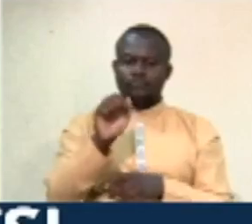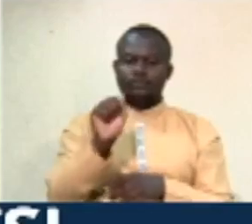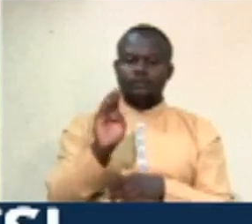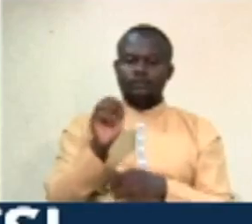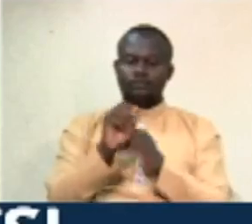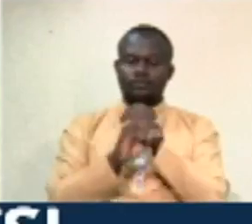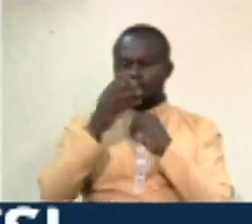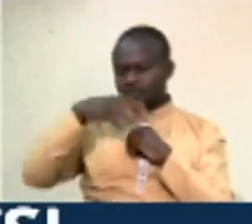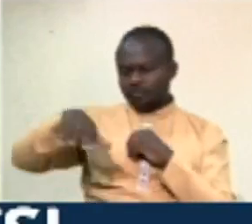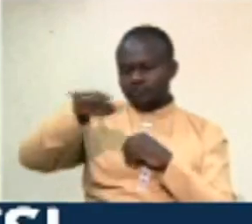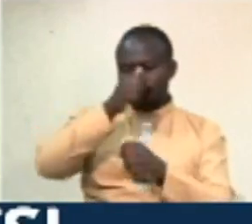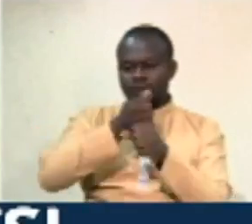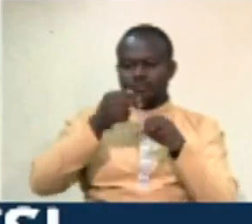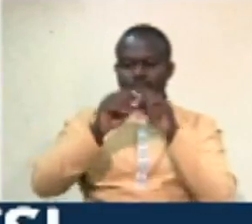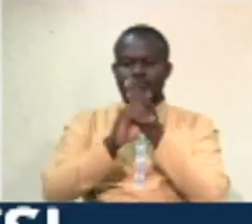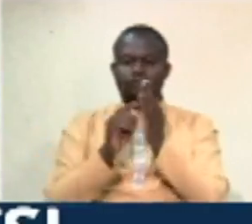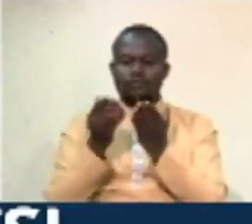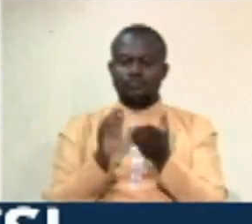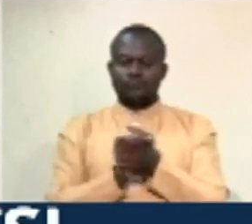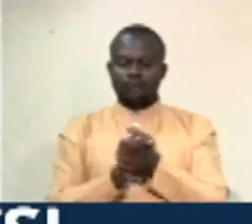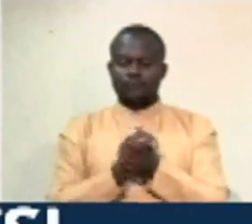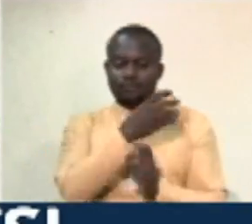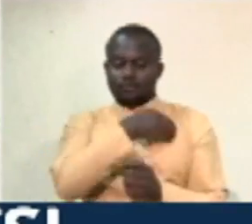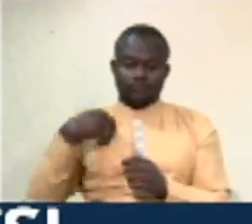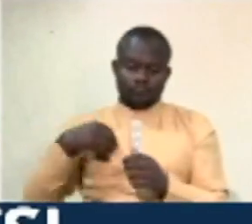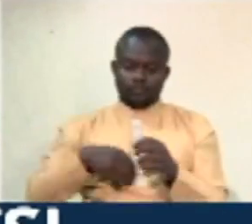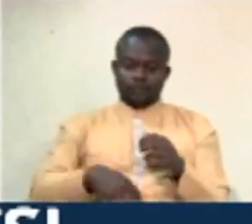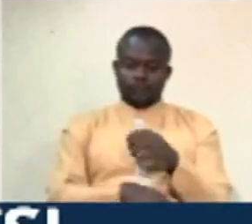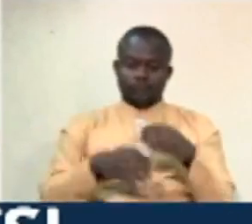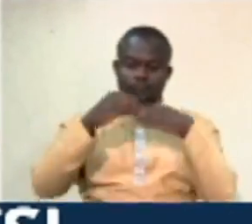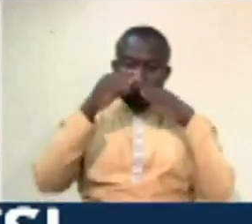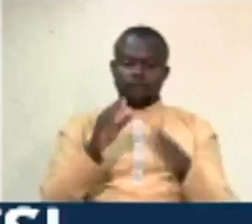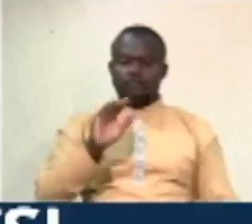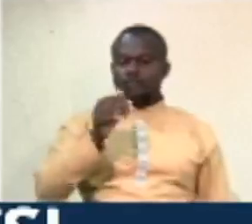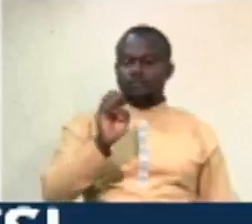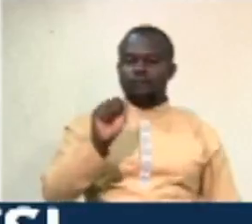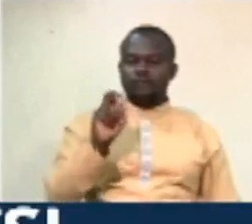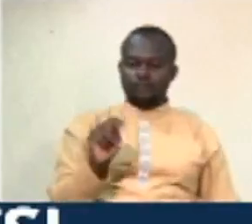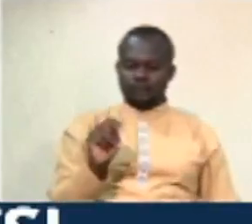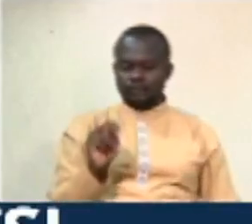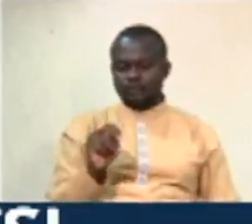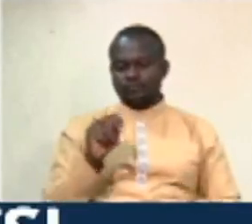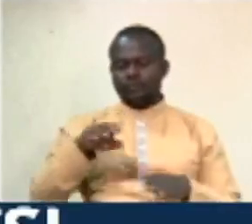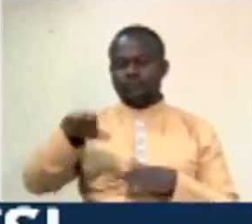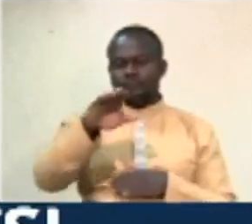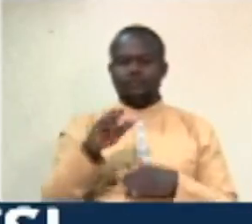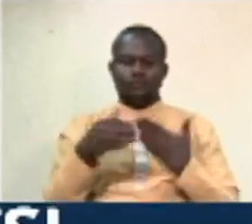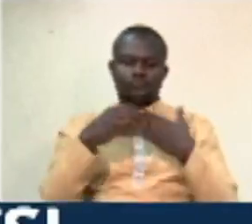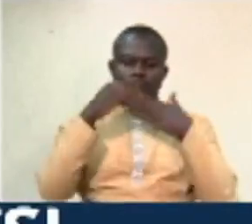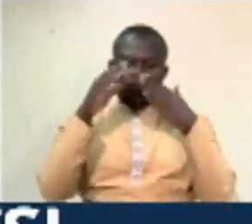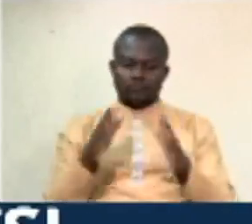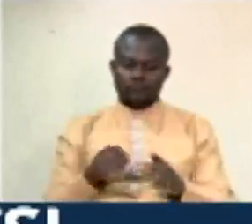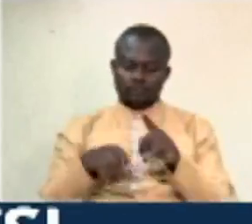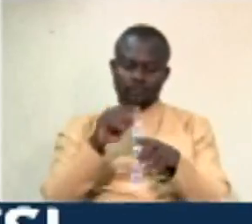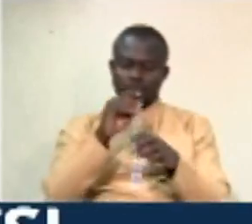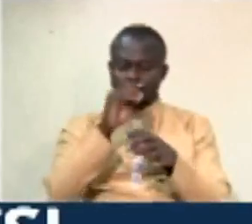muri Gitarama bwabaye kuri itariki. Burugumesitiri Mubirigi Jean Napoleon wa komine Kamembe yayoboye iyicwa